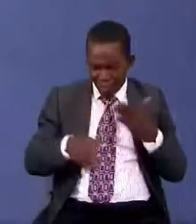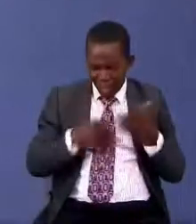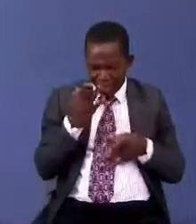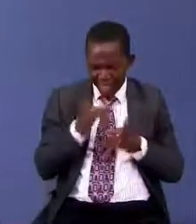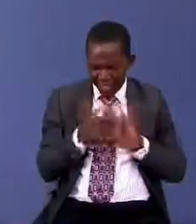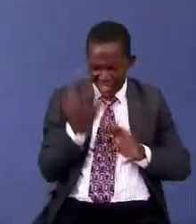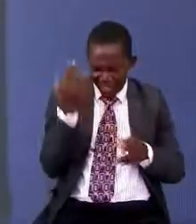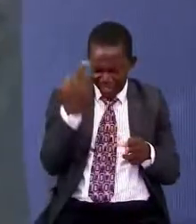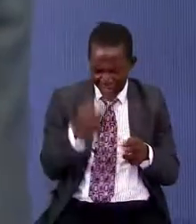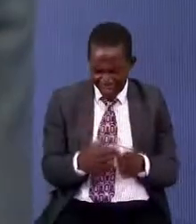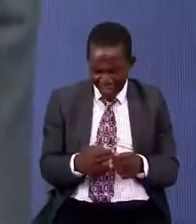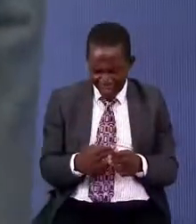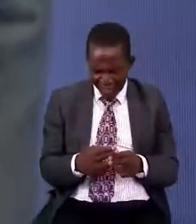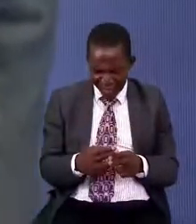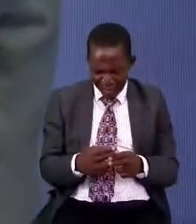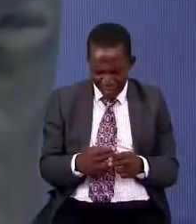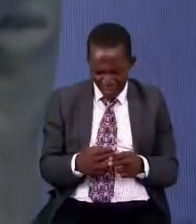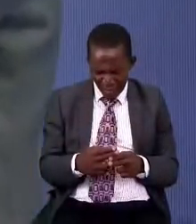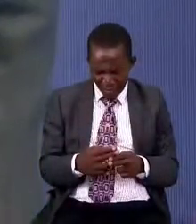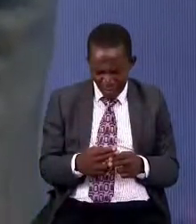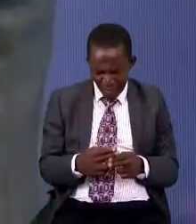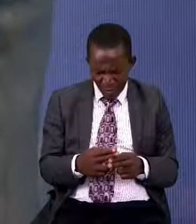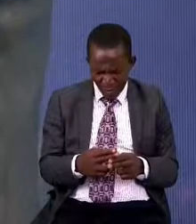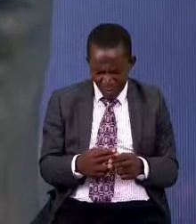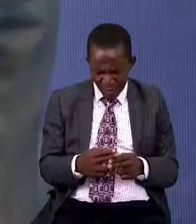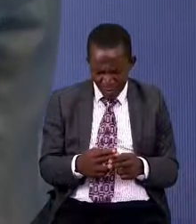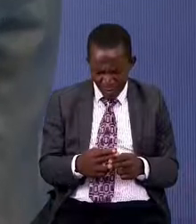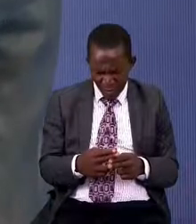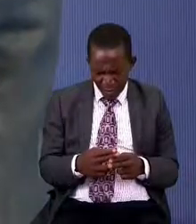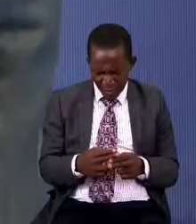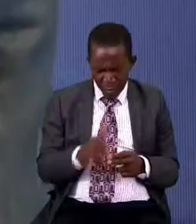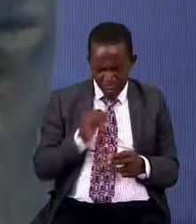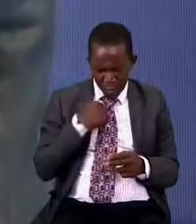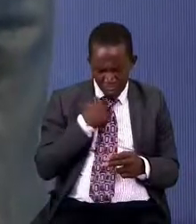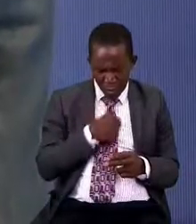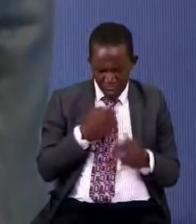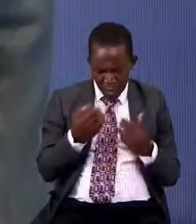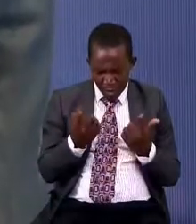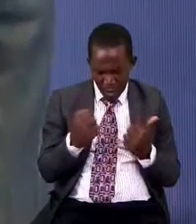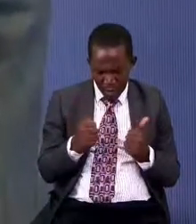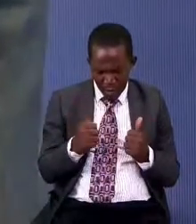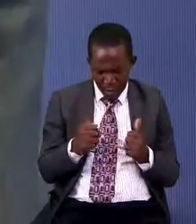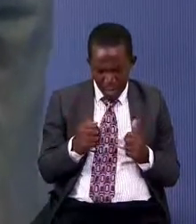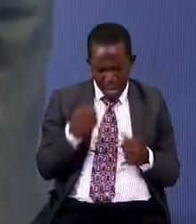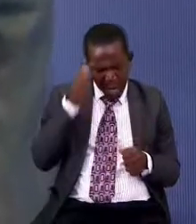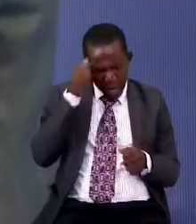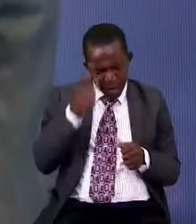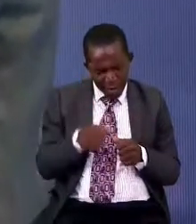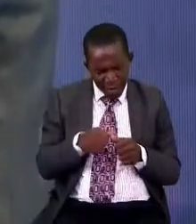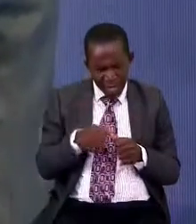Nous venons et nous nous rappelons le nom de Christ, notre